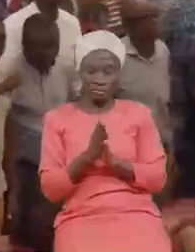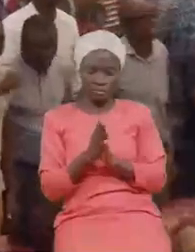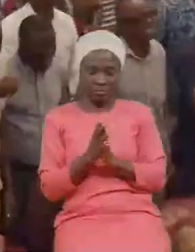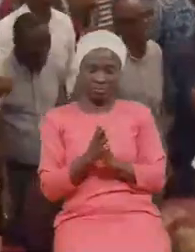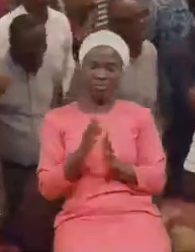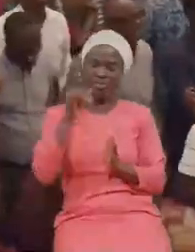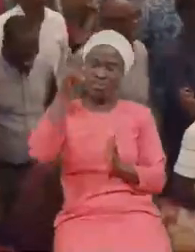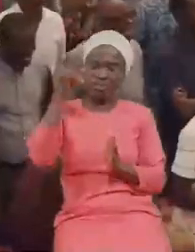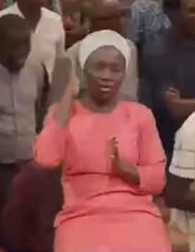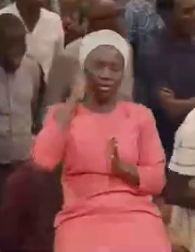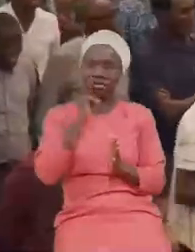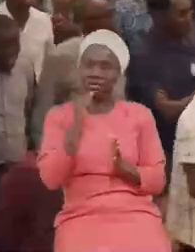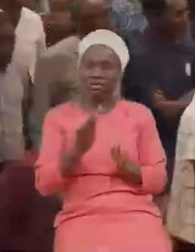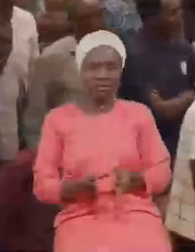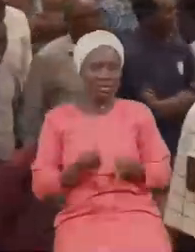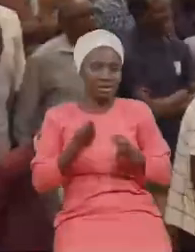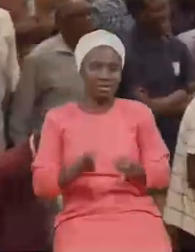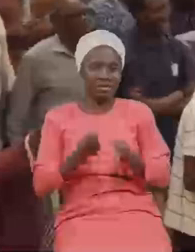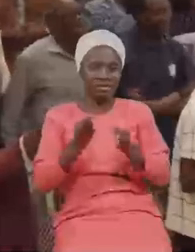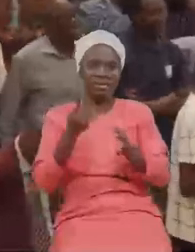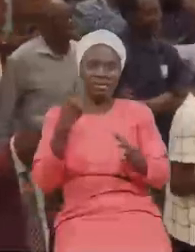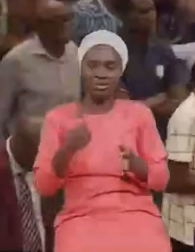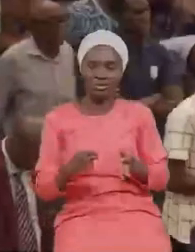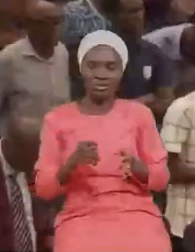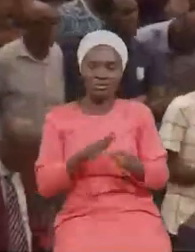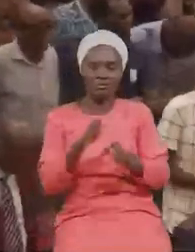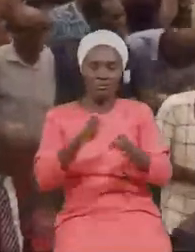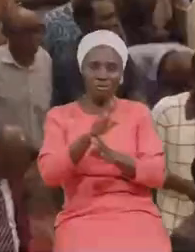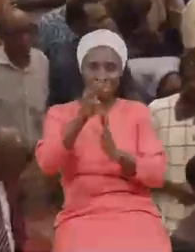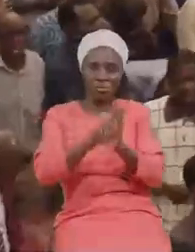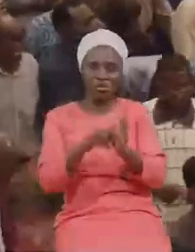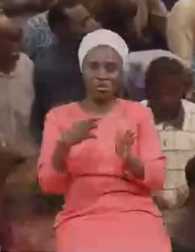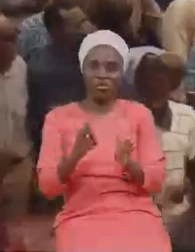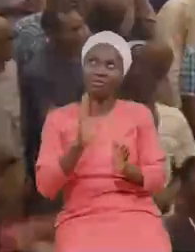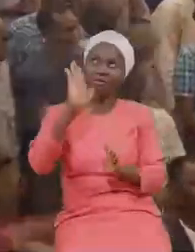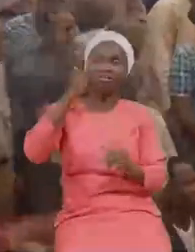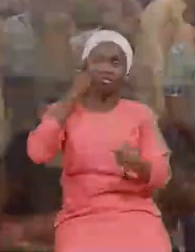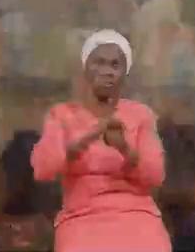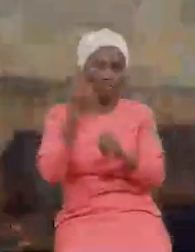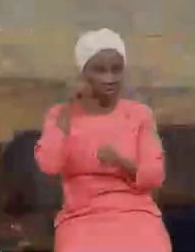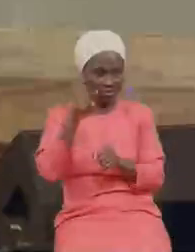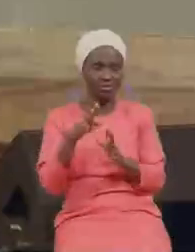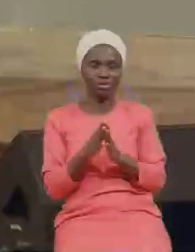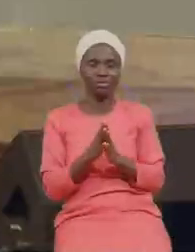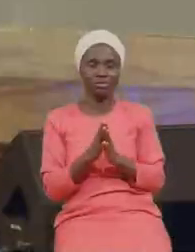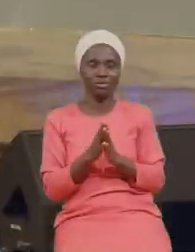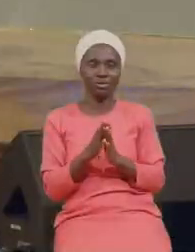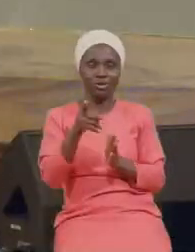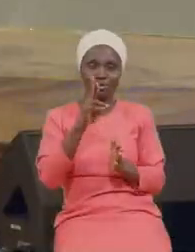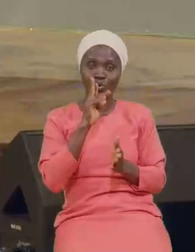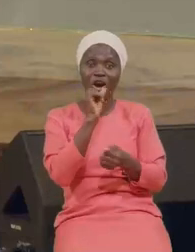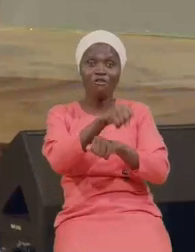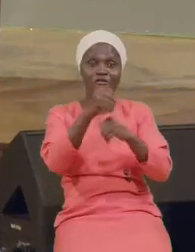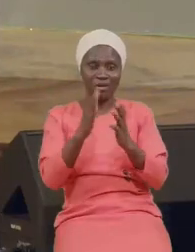le Seigneur le Seigneur ne t'adora pas la comportement des promesses dans ta vie tu es vainqueur